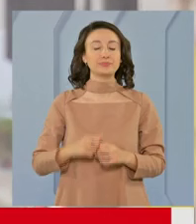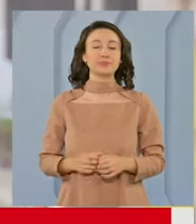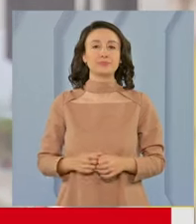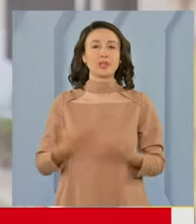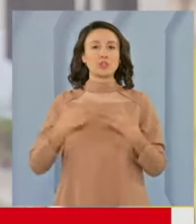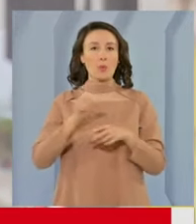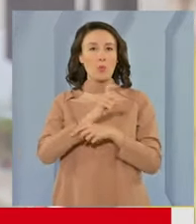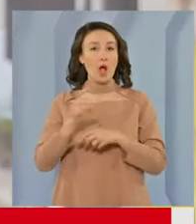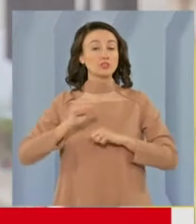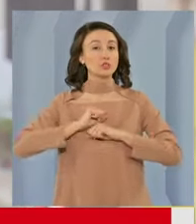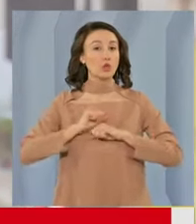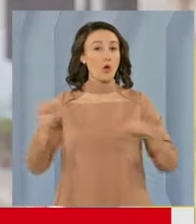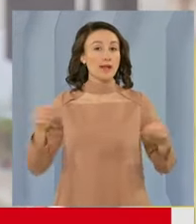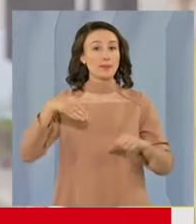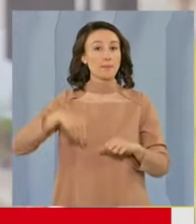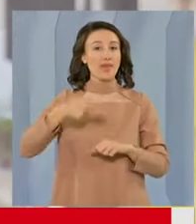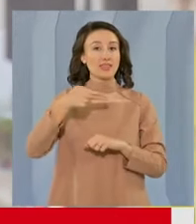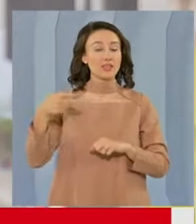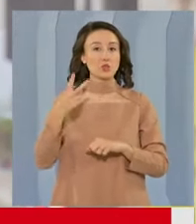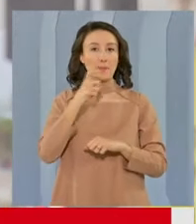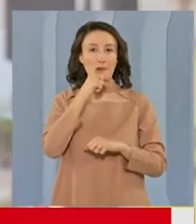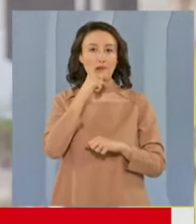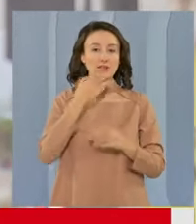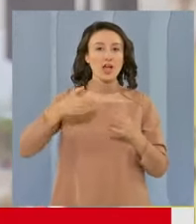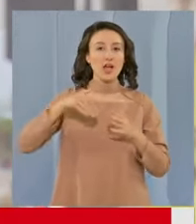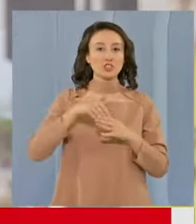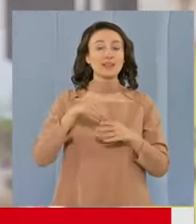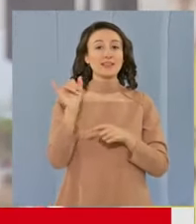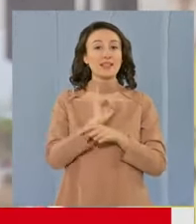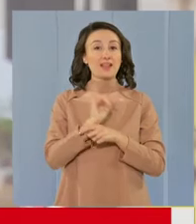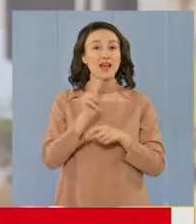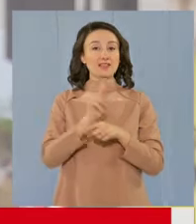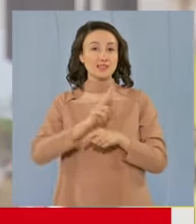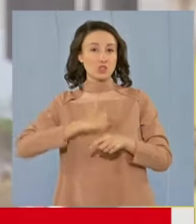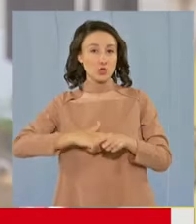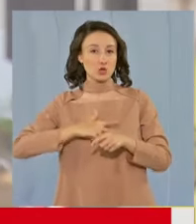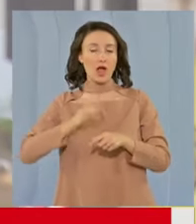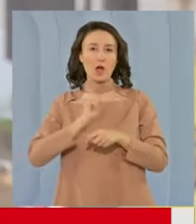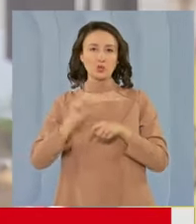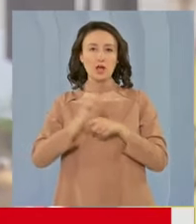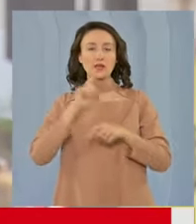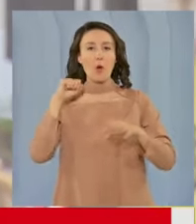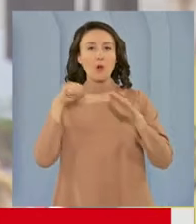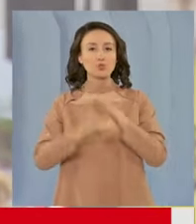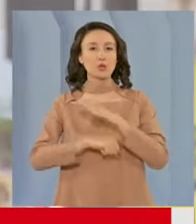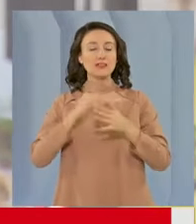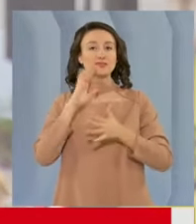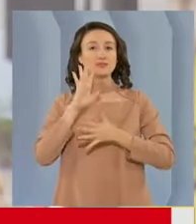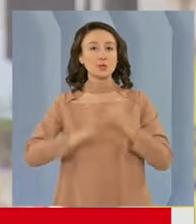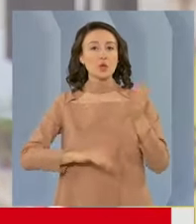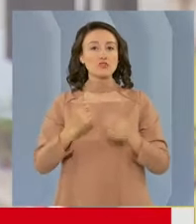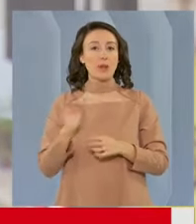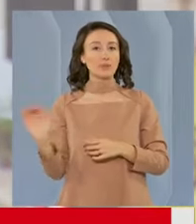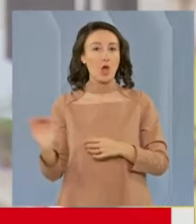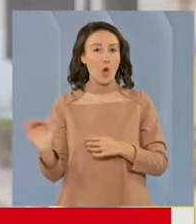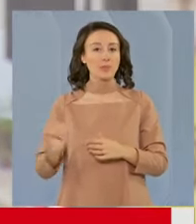Începem cu un caz șocant în Mehedinți. Doi bărbați angajați ai DGASPC sunt acuzați că au abuzat sexual 7 minori,